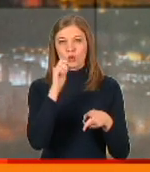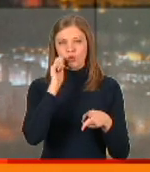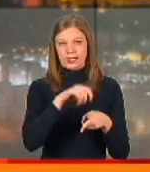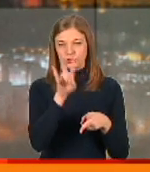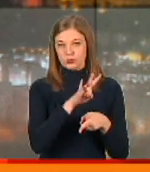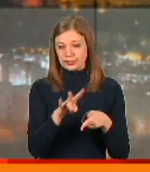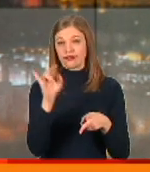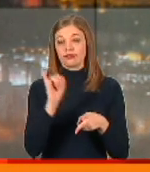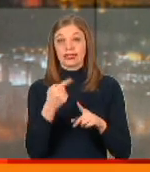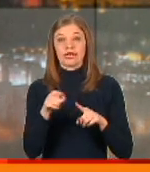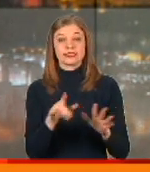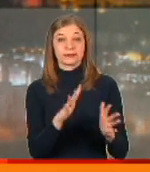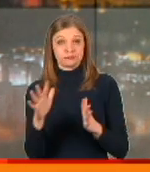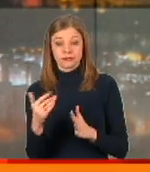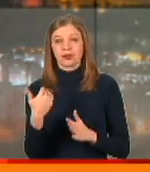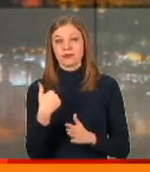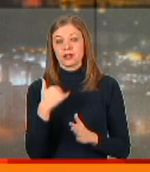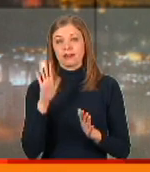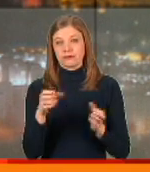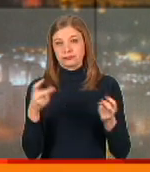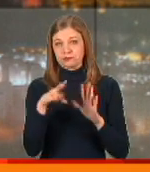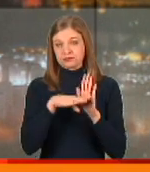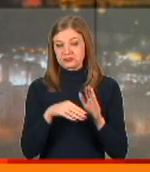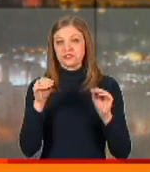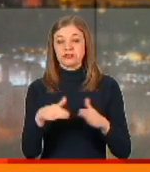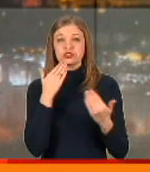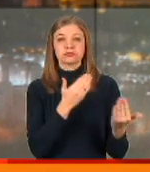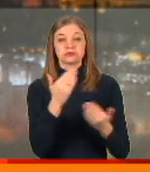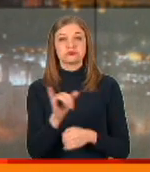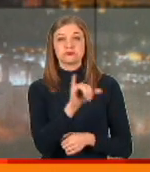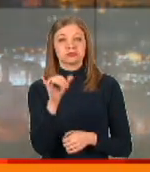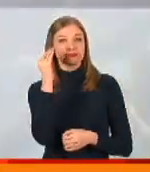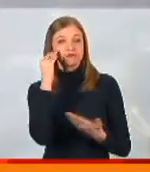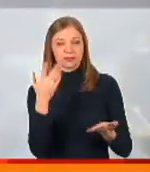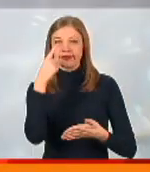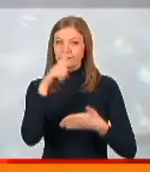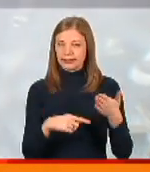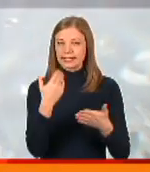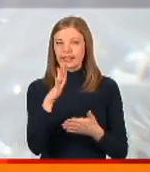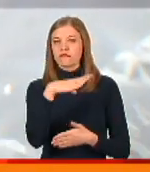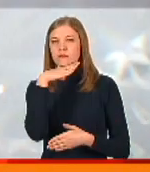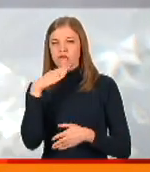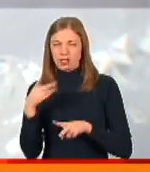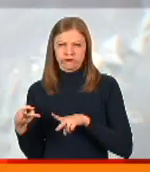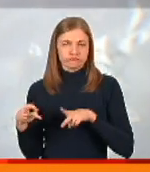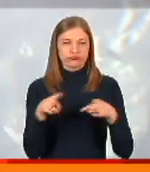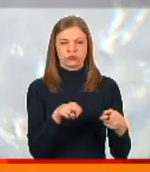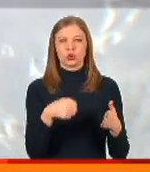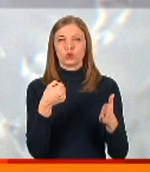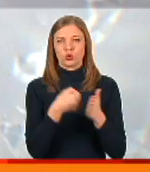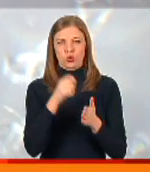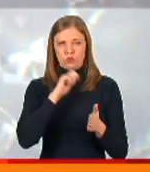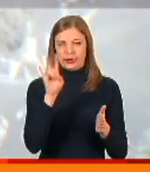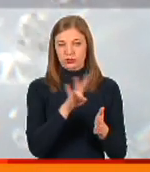церкви України. І на тлі цих новин сьогодні у телепорталі ми вирішили запитати вас, чи вірите ви в масовий перехід парафій до